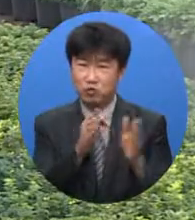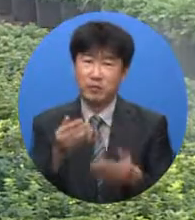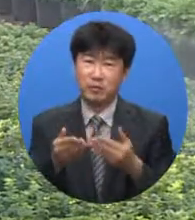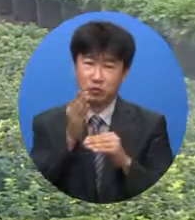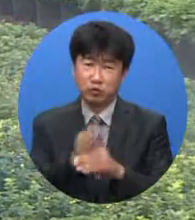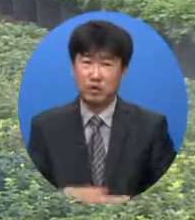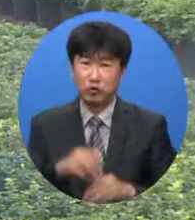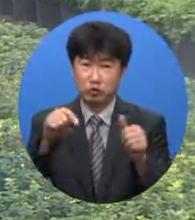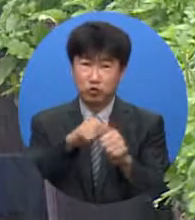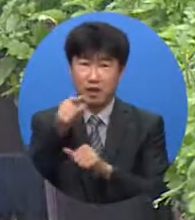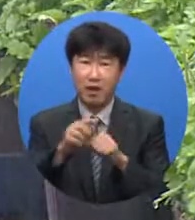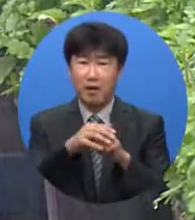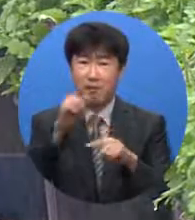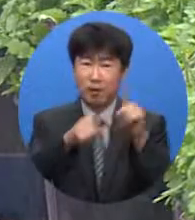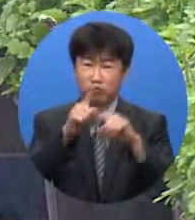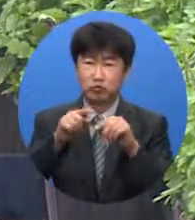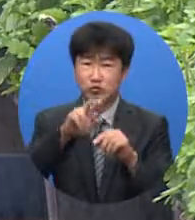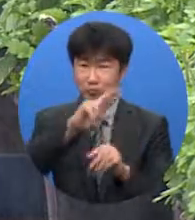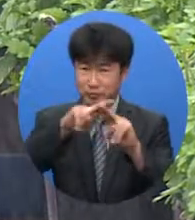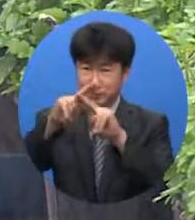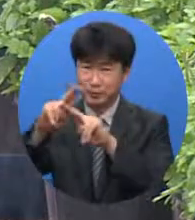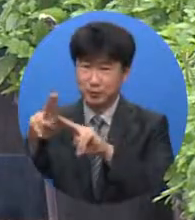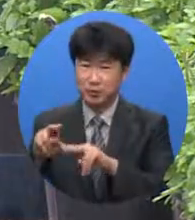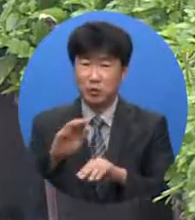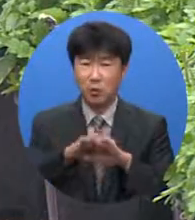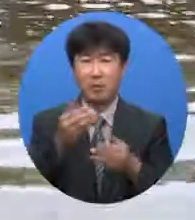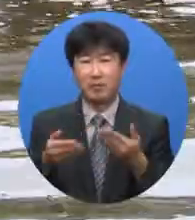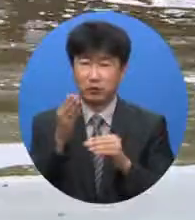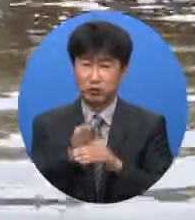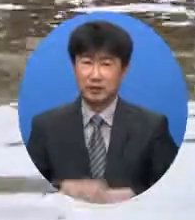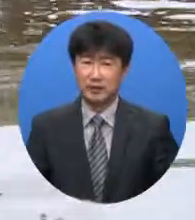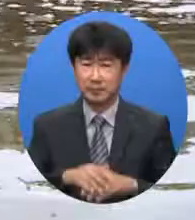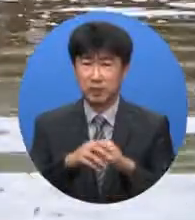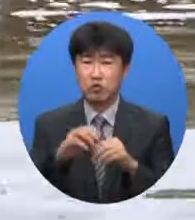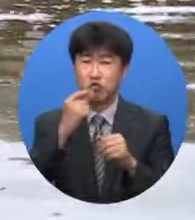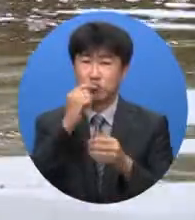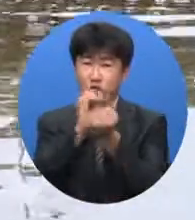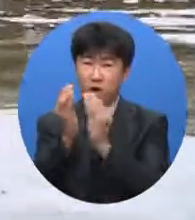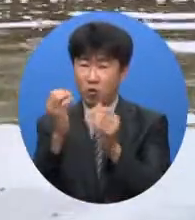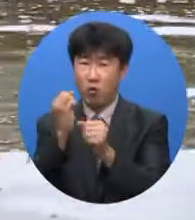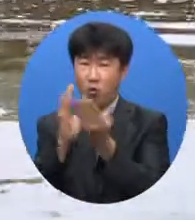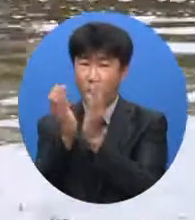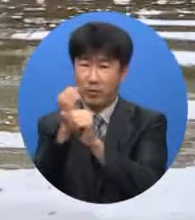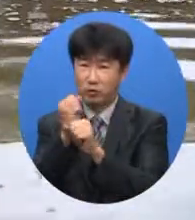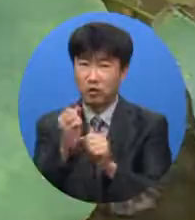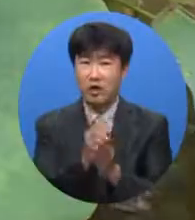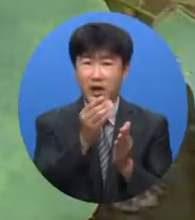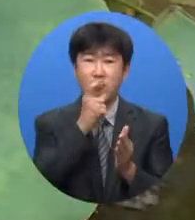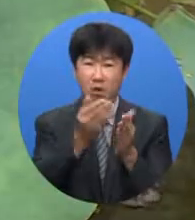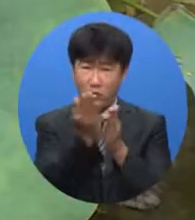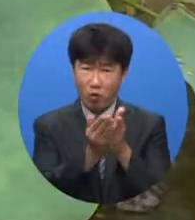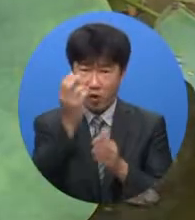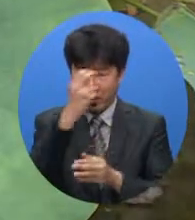분주해졌습니다. 전시관 주변 조경을 관리하는 손길도 바빠졌습니다. 정성스럽게 국화꽃을 가꾸고